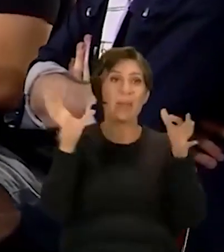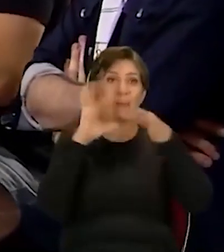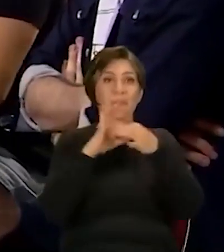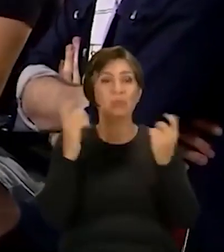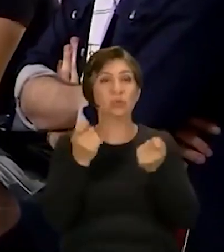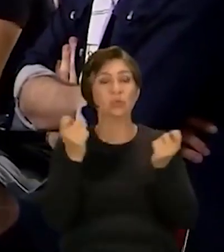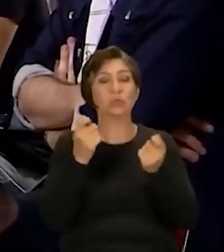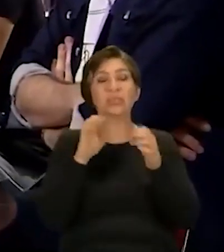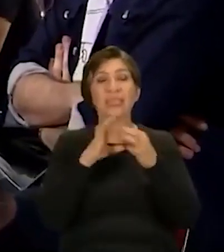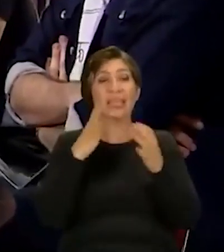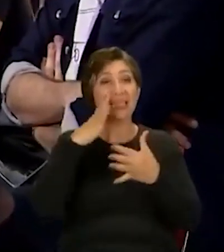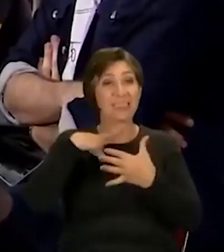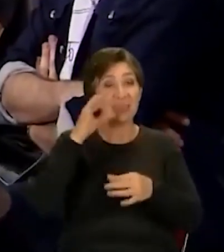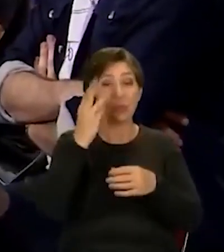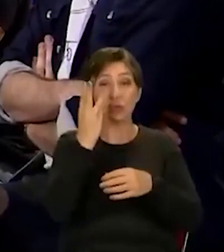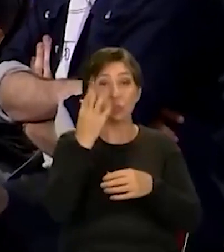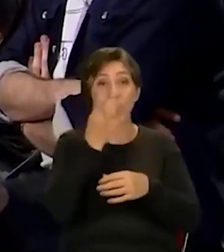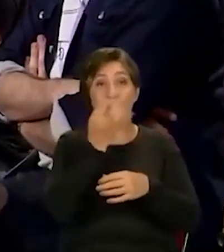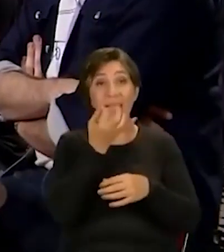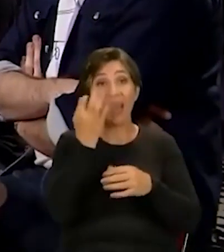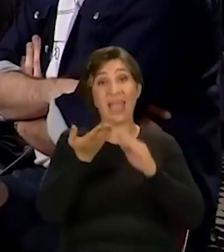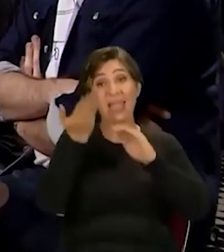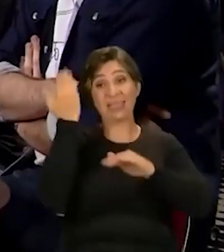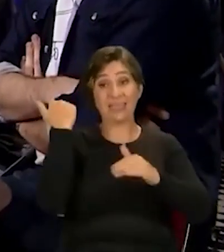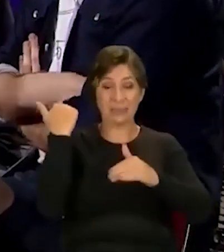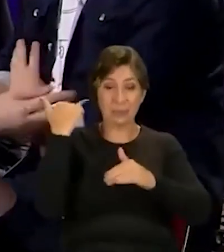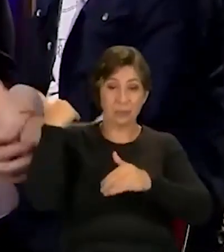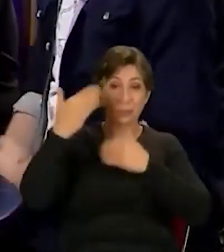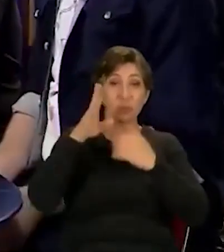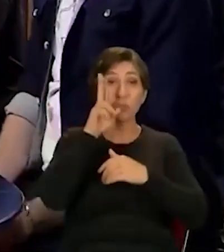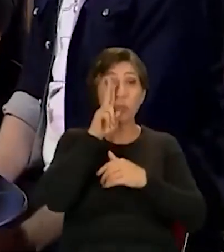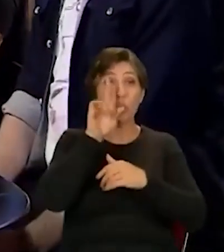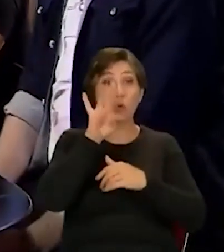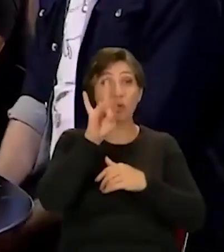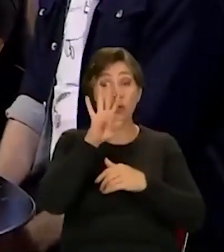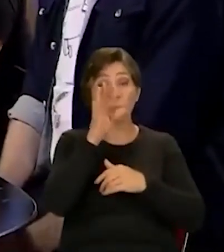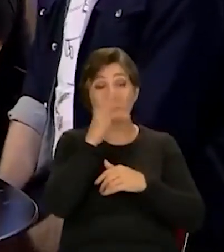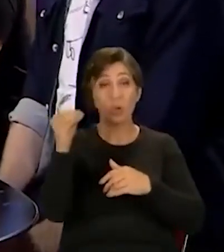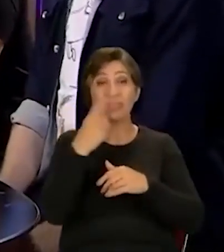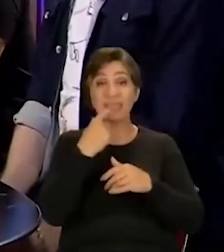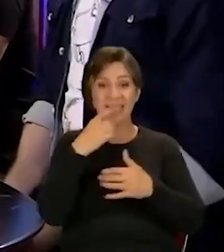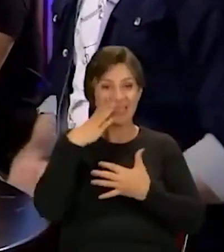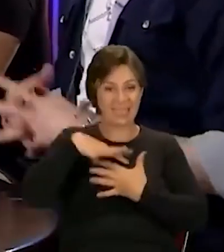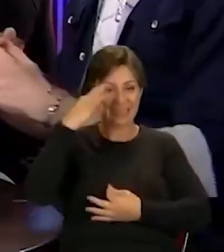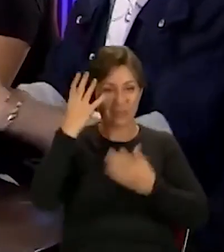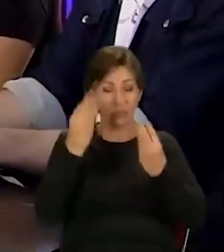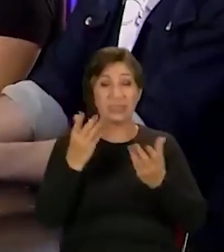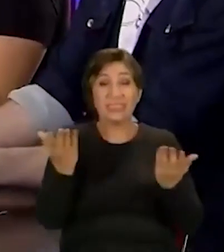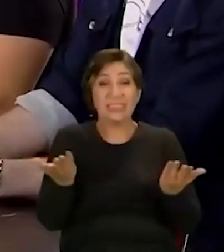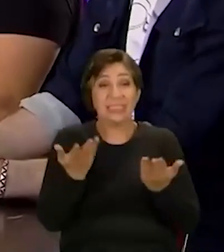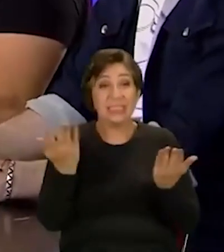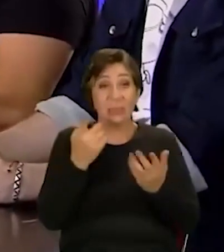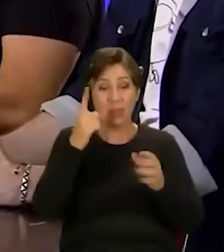Çünkü insanın gerçekten 3,5 milyar yıllık evrimsel süreçte ve son 14 milyon yıllık insanlaşma sürecinde